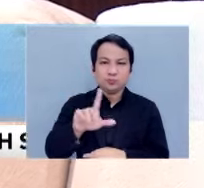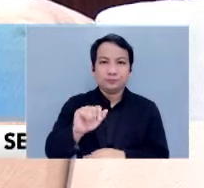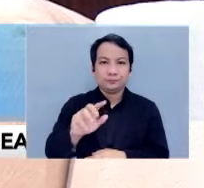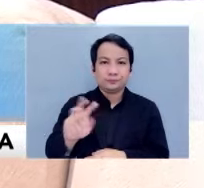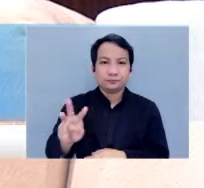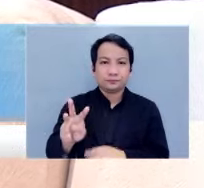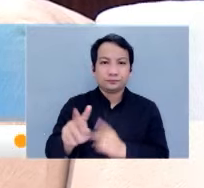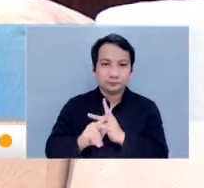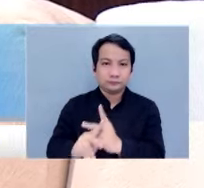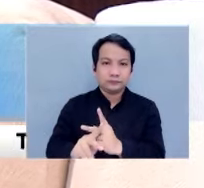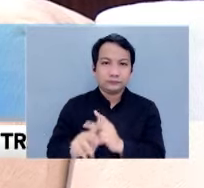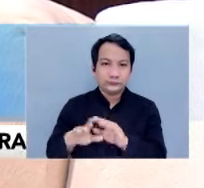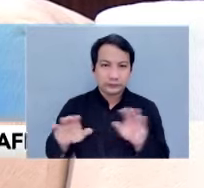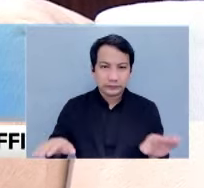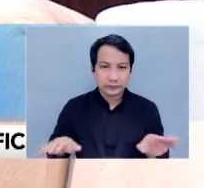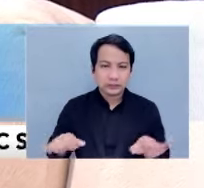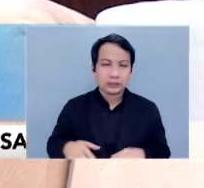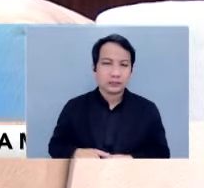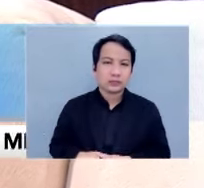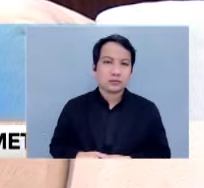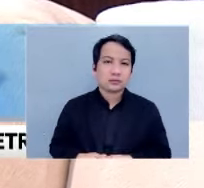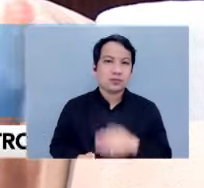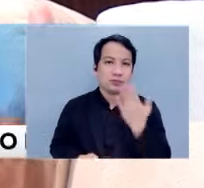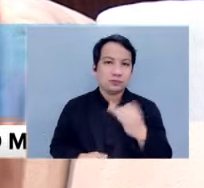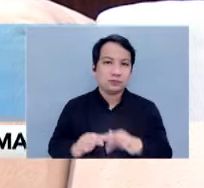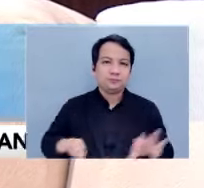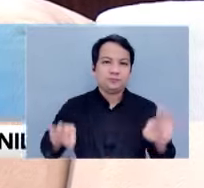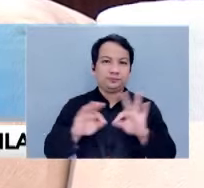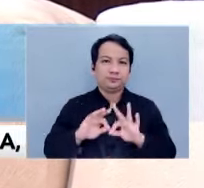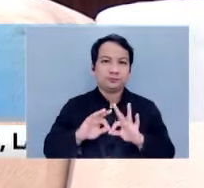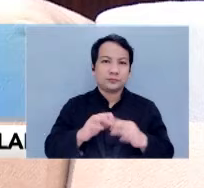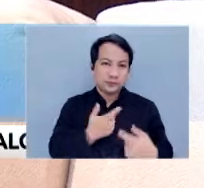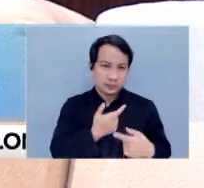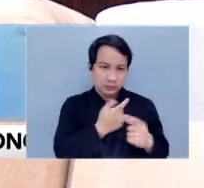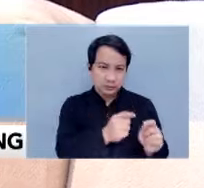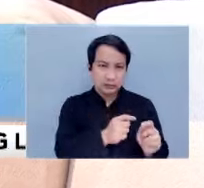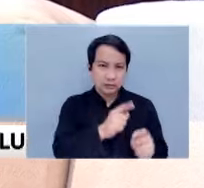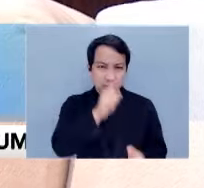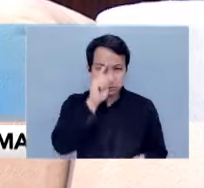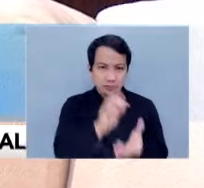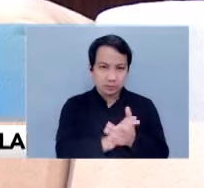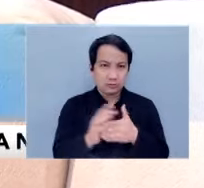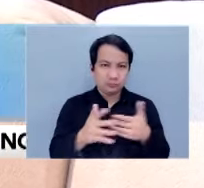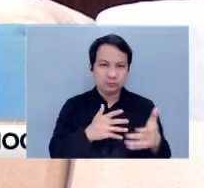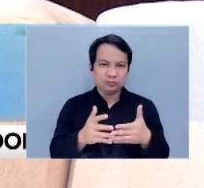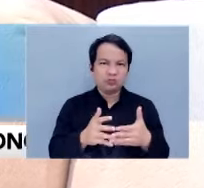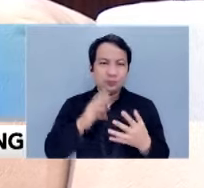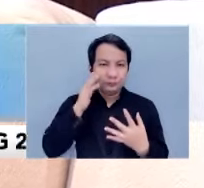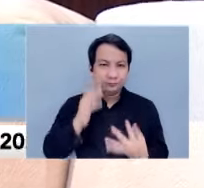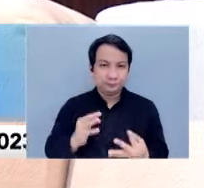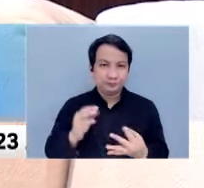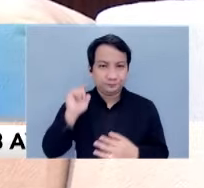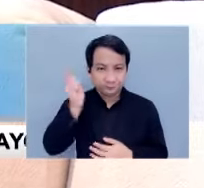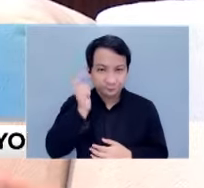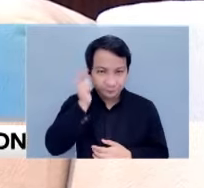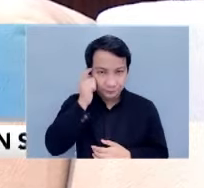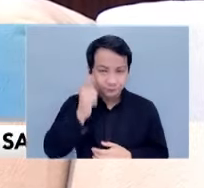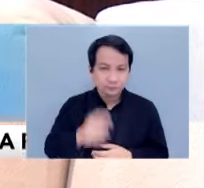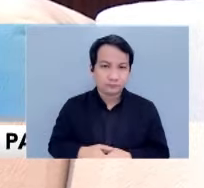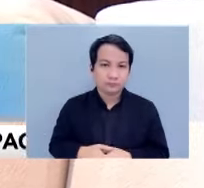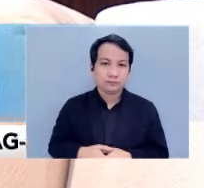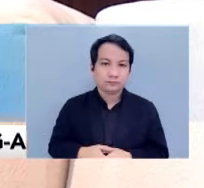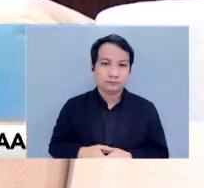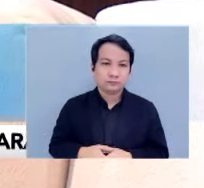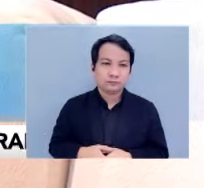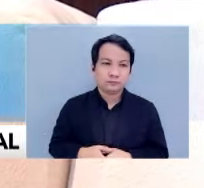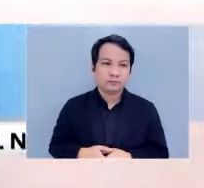welfare of the children. So, parang kailangan tayo mag-trust, maniwala na kung ano yung magiging desisyon ng gobyerno is kung ano yung makabuti para sa mga